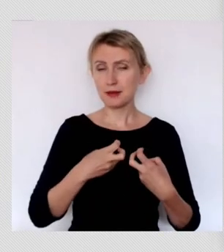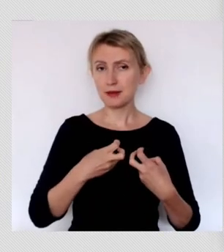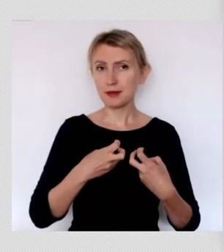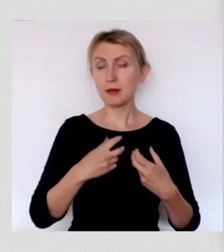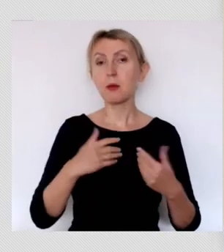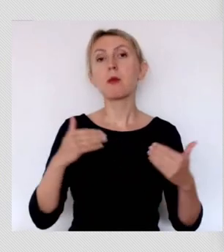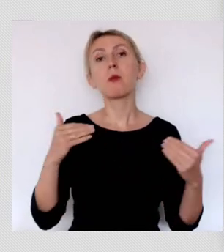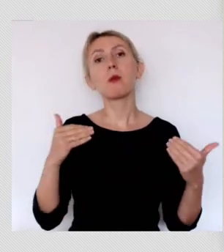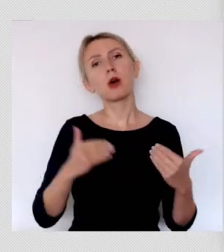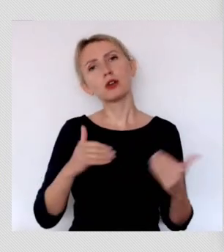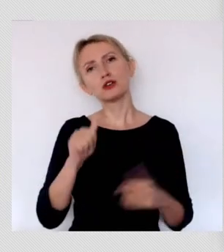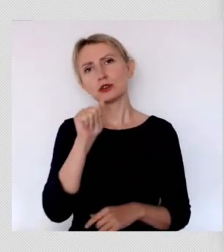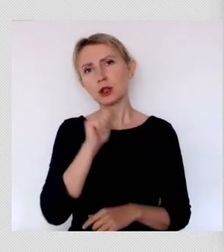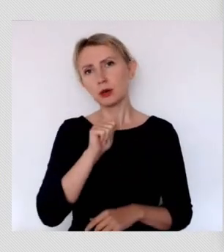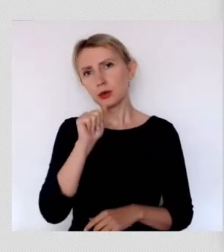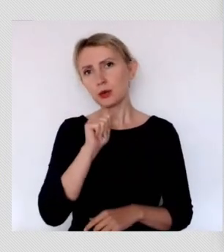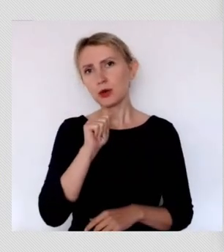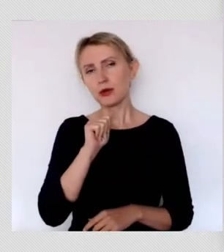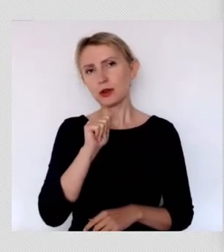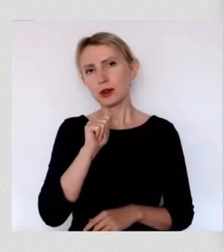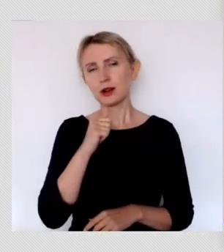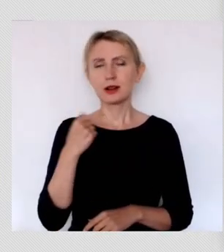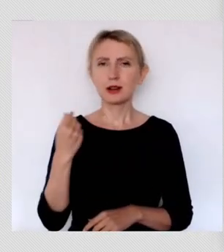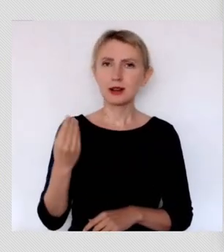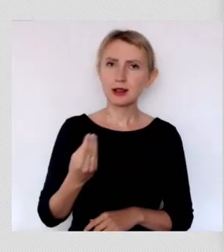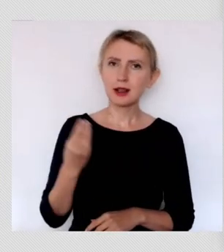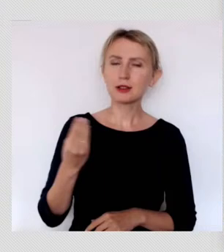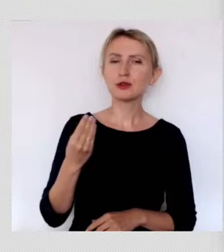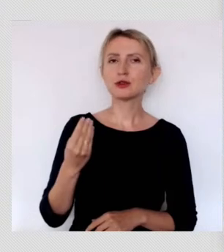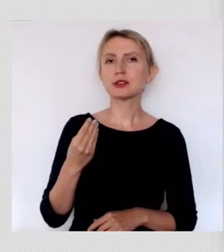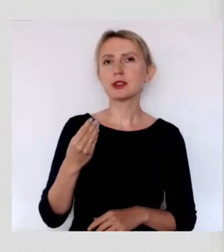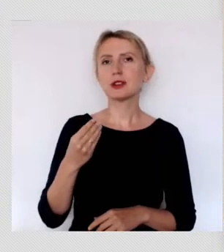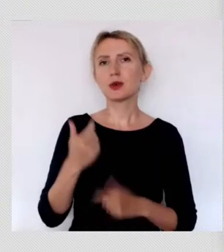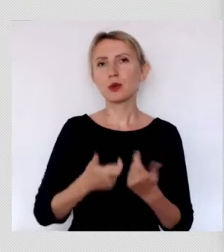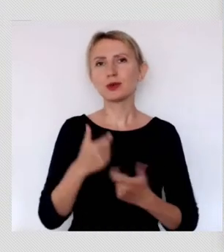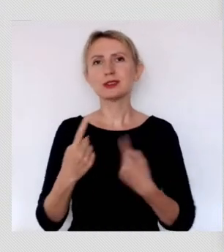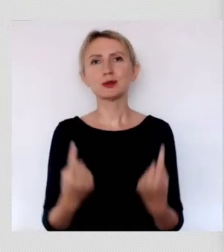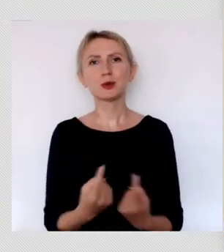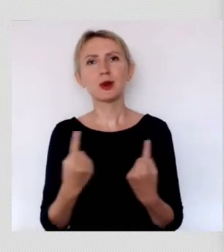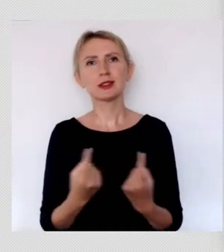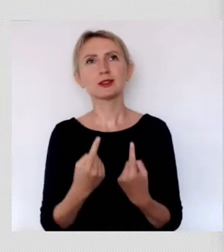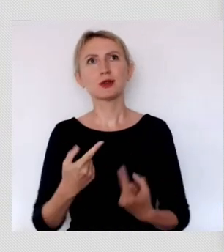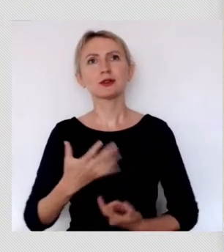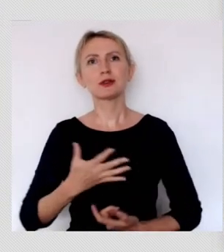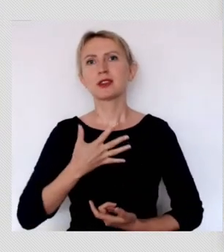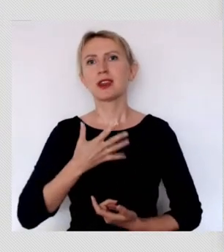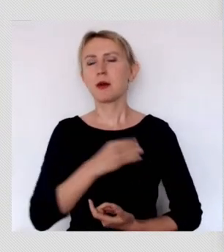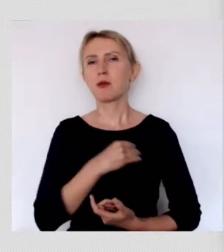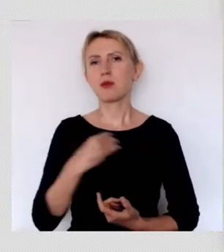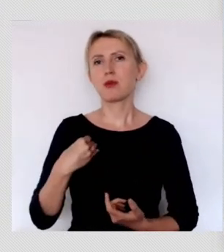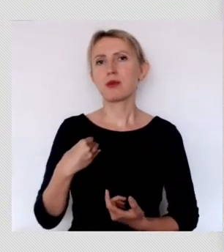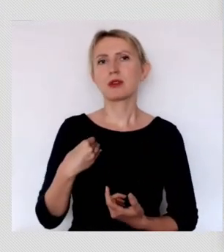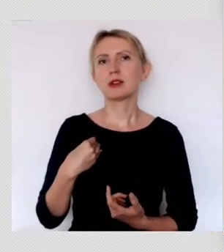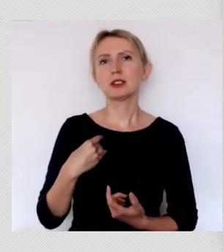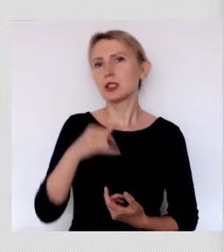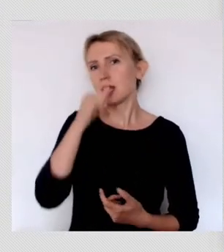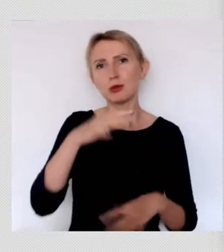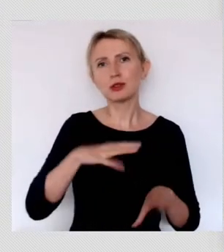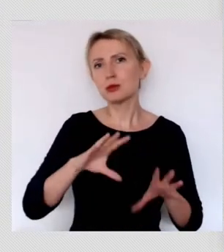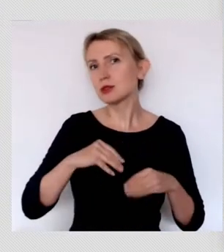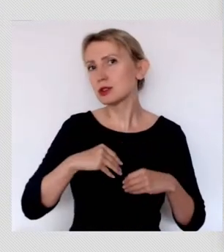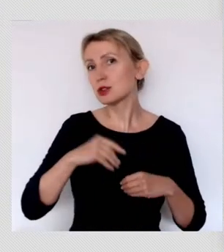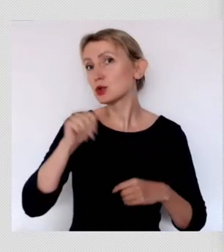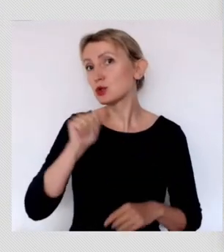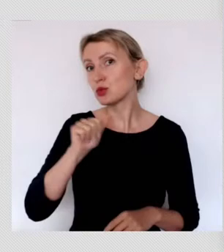Można by próbować jeszcze pójść w sytuację, która wydaje się z perspektywy polskiej kompletnie nie do przyjęcia, czyli